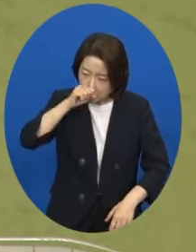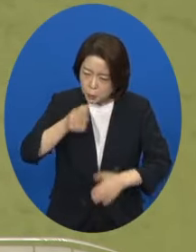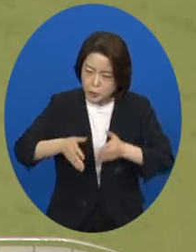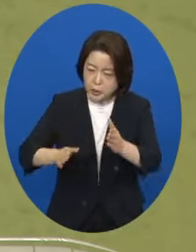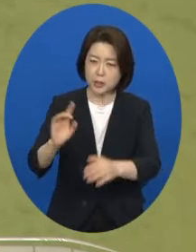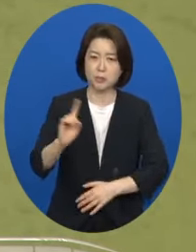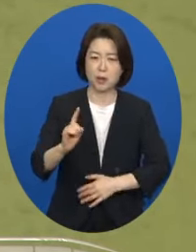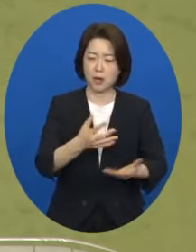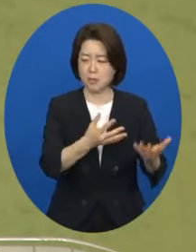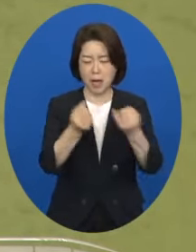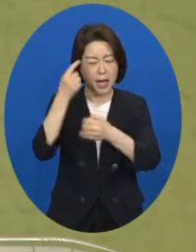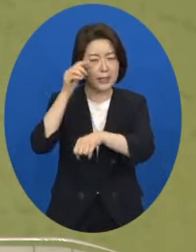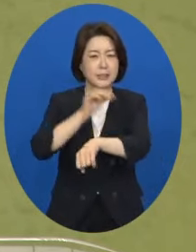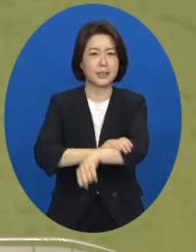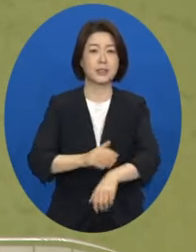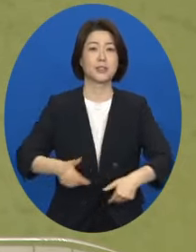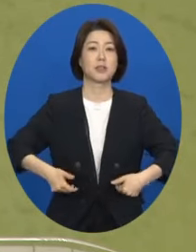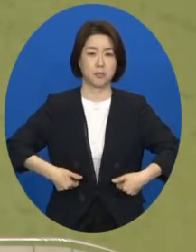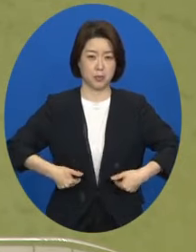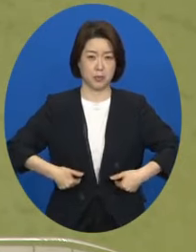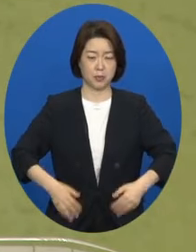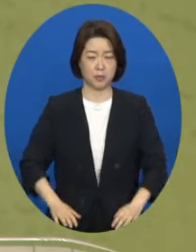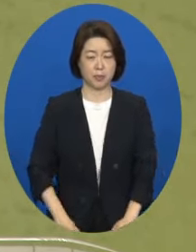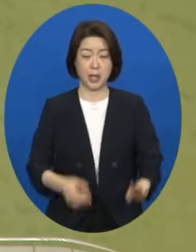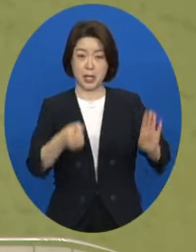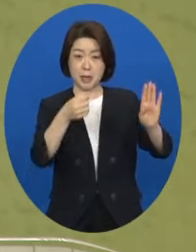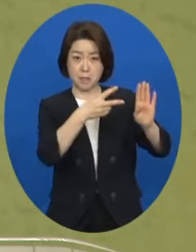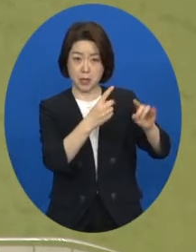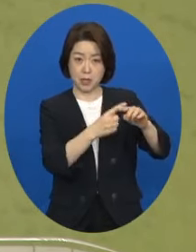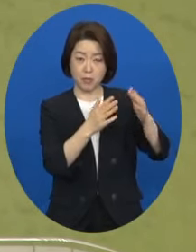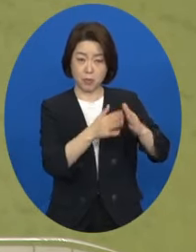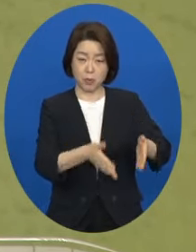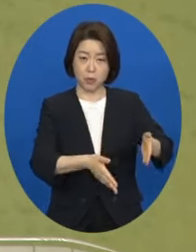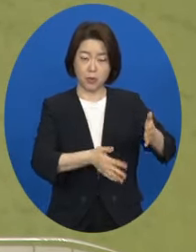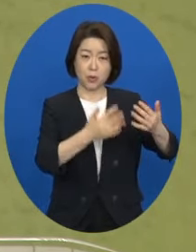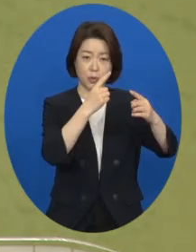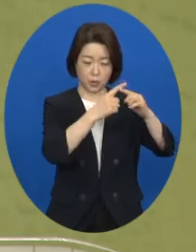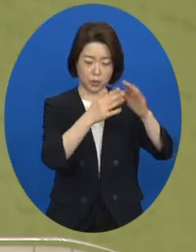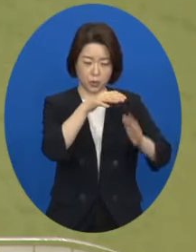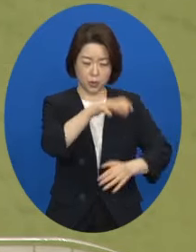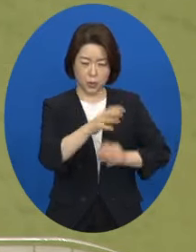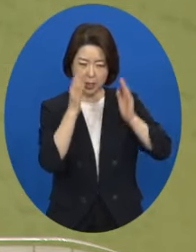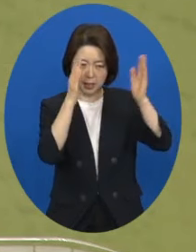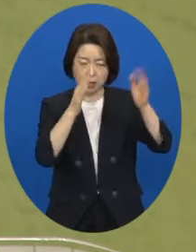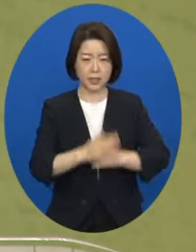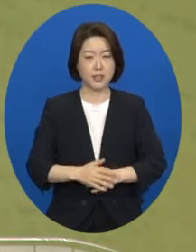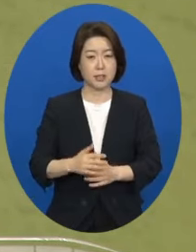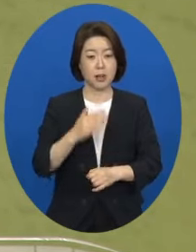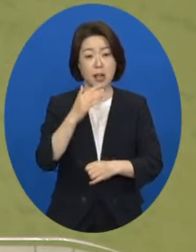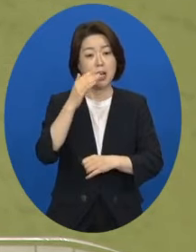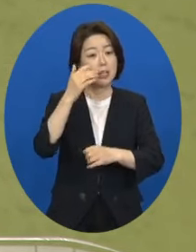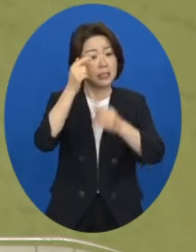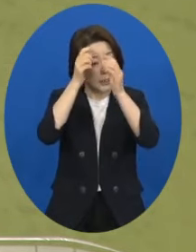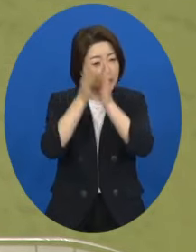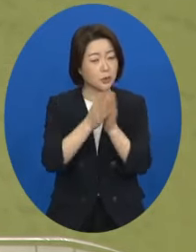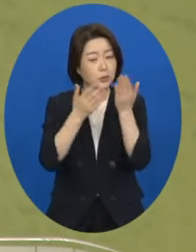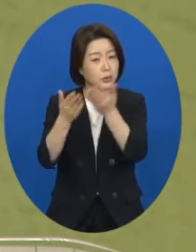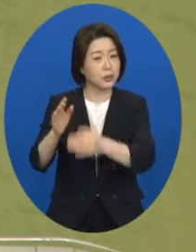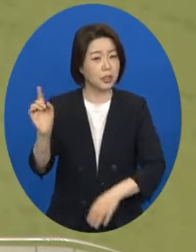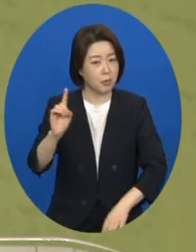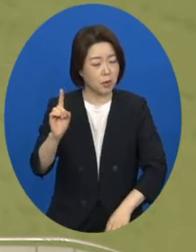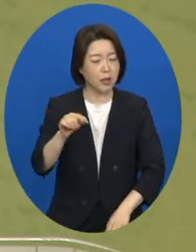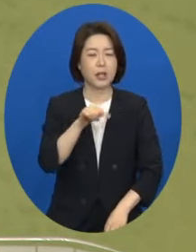지혜가 필요합니다. 그래서 빌립보 교회를 향하여서 사도 바울이 편지를 쓰면서 기도한 것이 하나 있다면 바로 그런